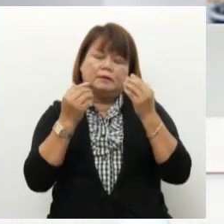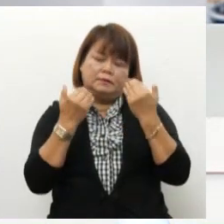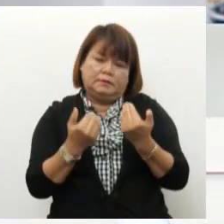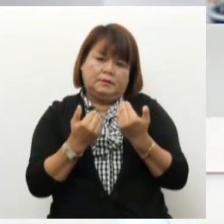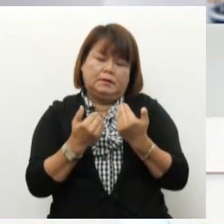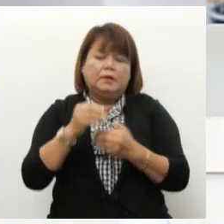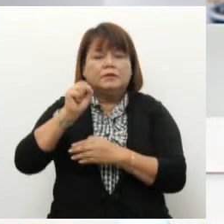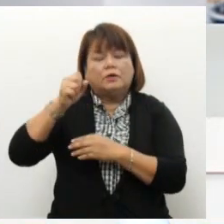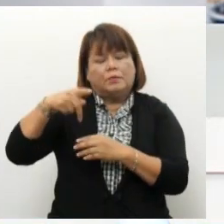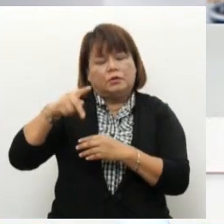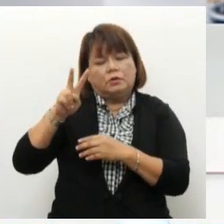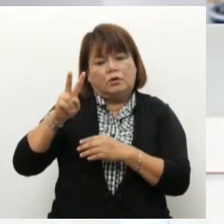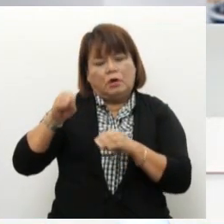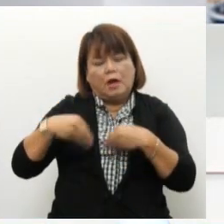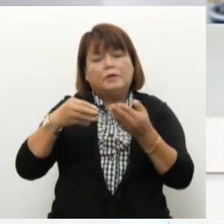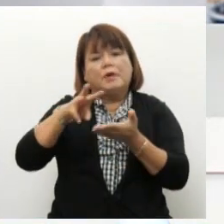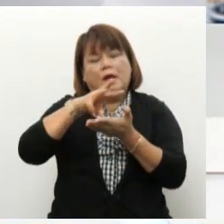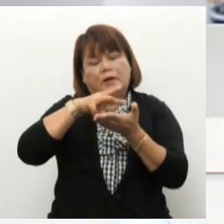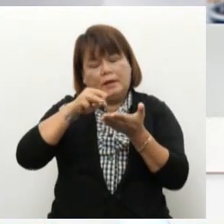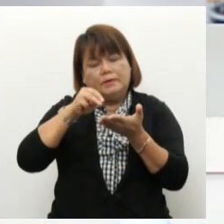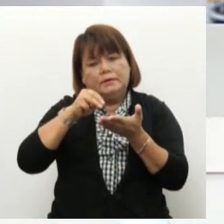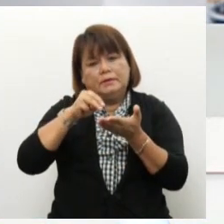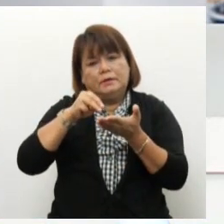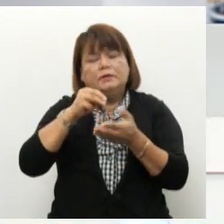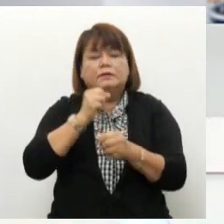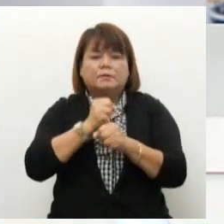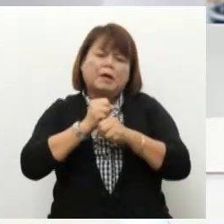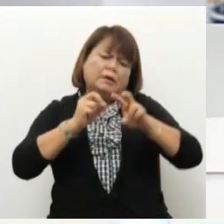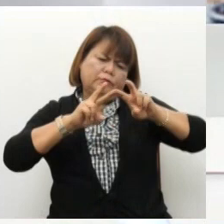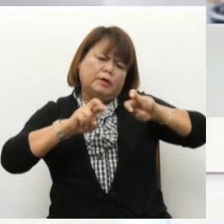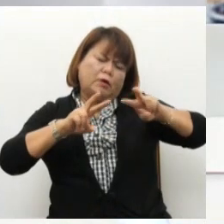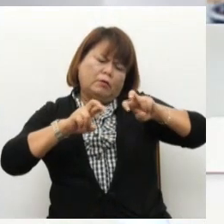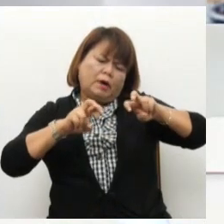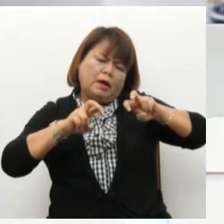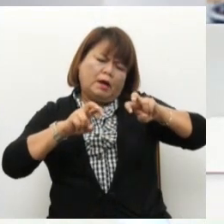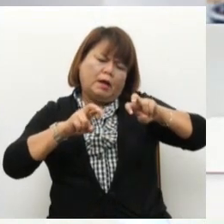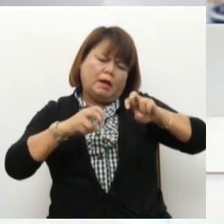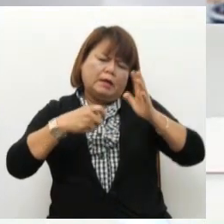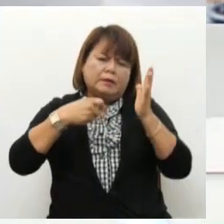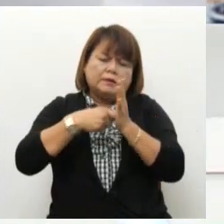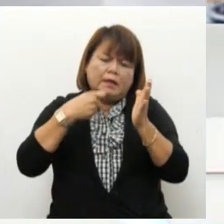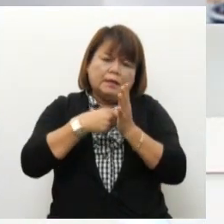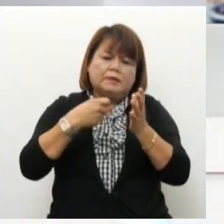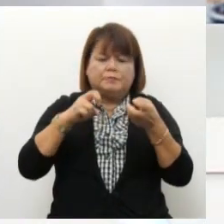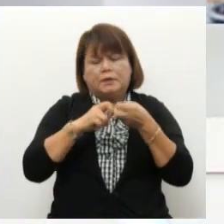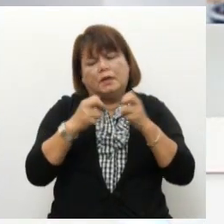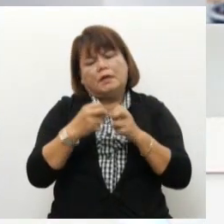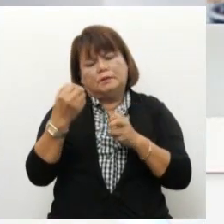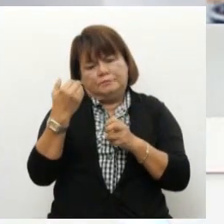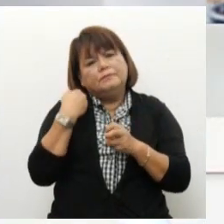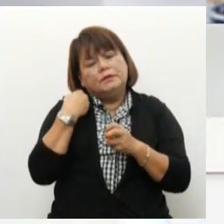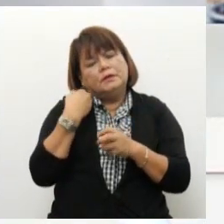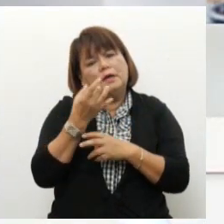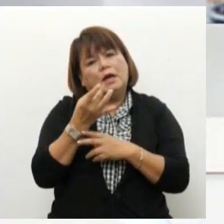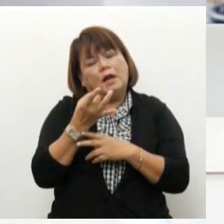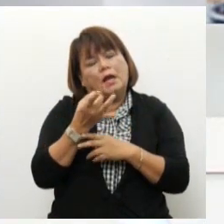ปทก็กำลังให้มหาวิทยาลัยนะครับทำการวิเคราะห์ว่าสาเหตุของปัญหาที่เกิดขึ้นนั้นม